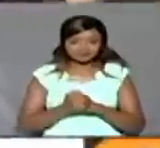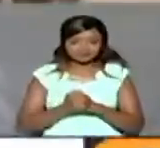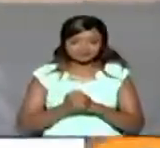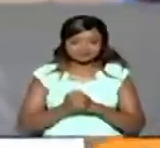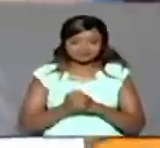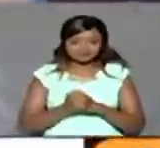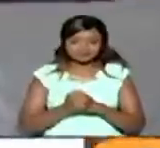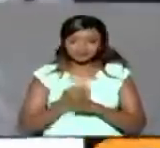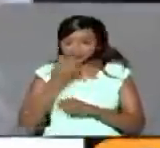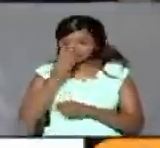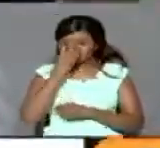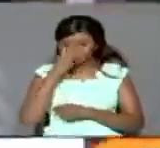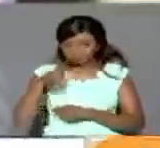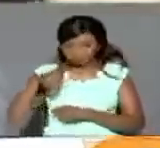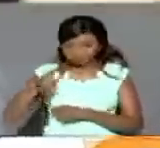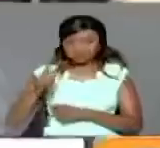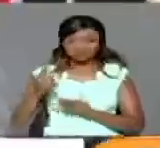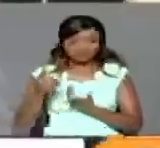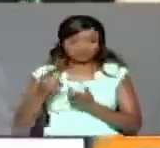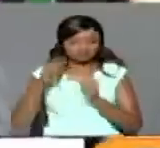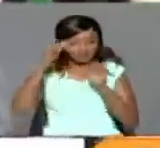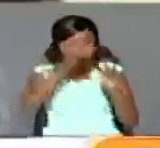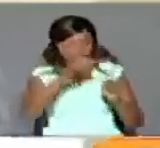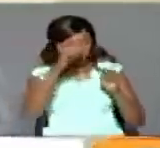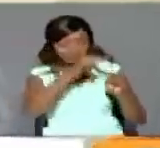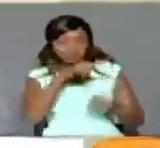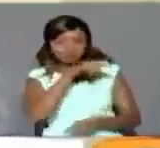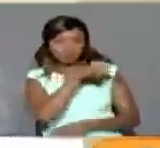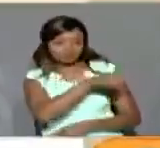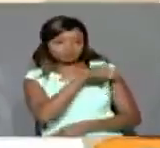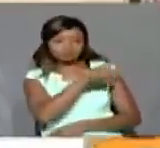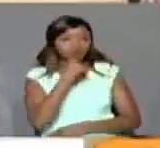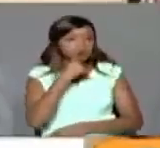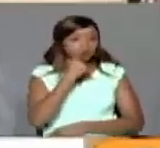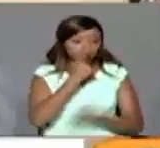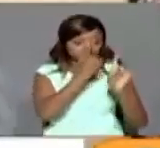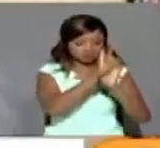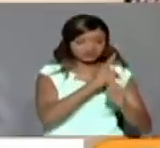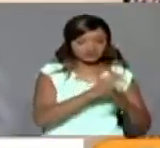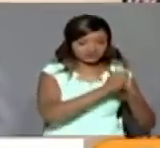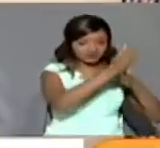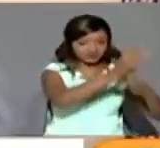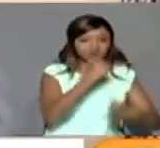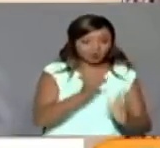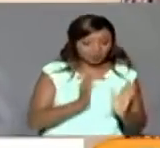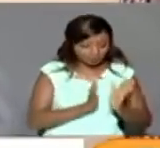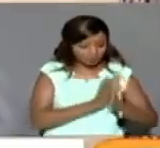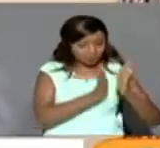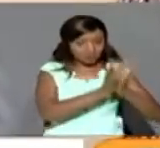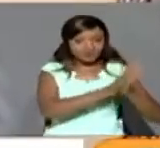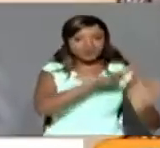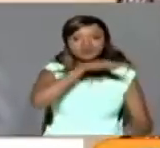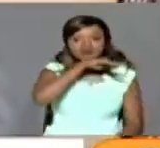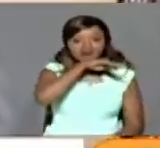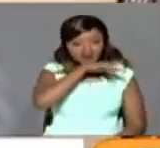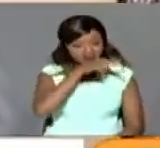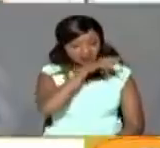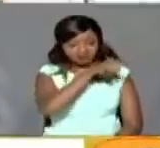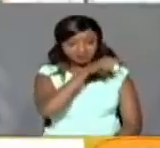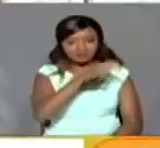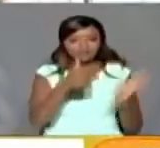naibu rais William Ruto ameonyeshea kidole cha lawama viongozi ambao wamekuwa wakiandamana na kinara wa ODM Raila